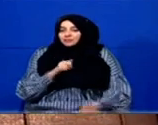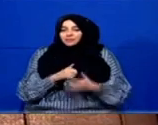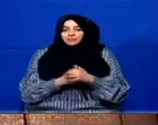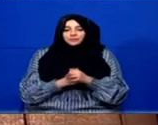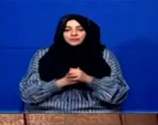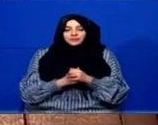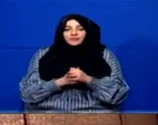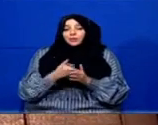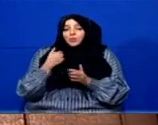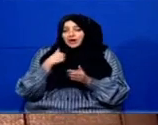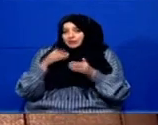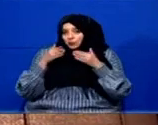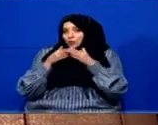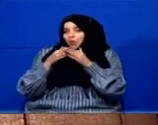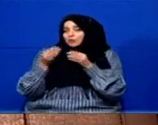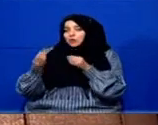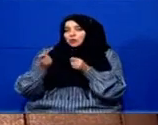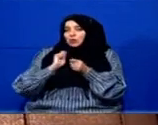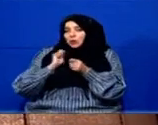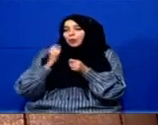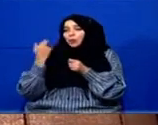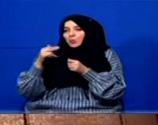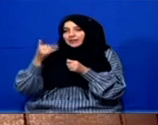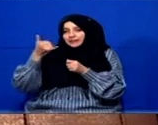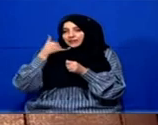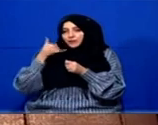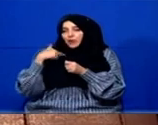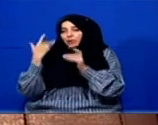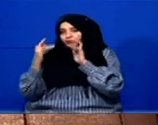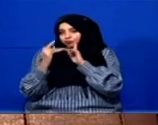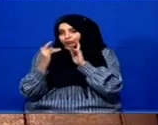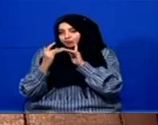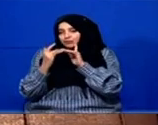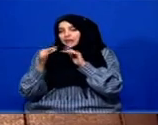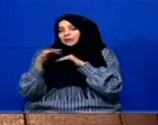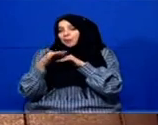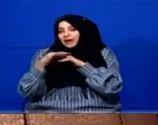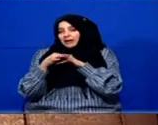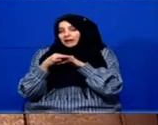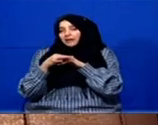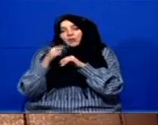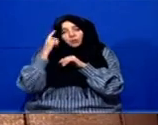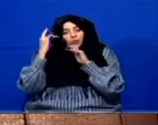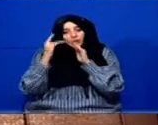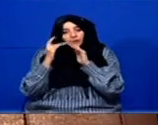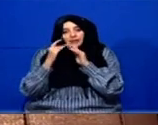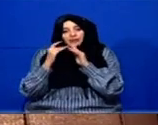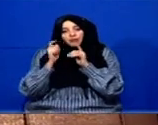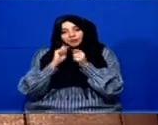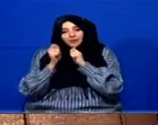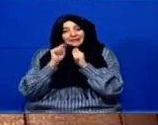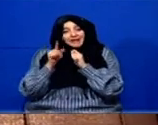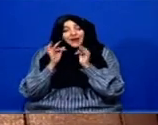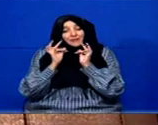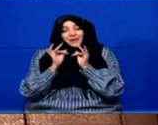طلبنا منك بشره في ديننا برقم الهاتف باش نتواصلوا مع زوجك لانه هذا